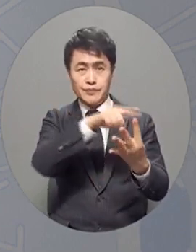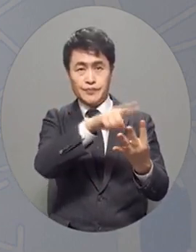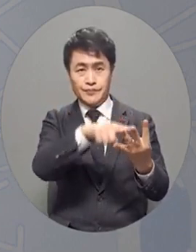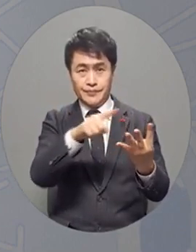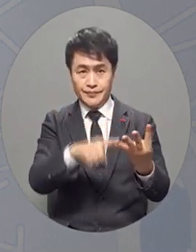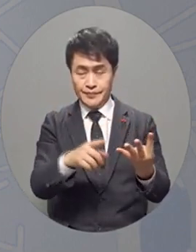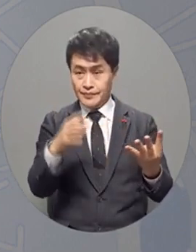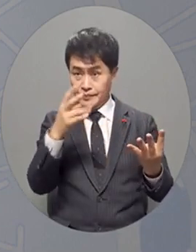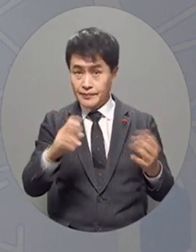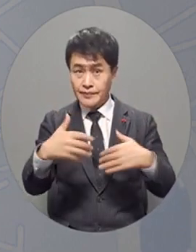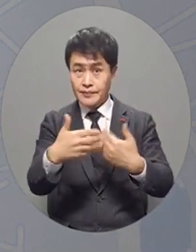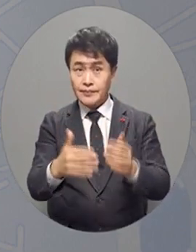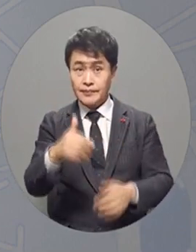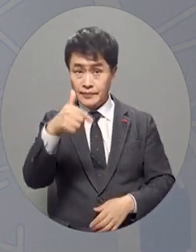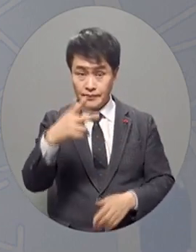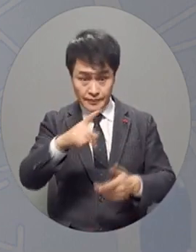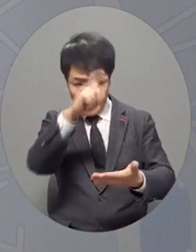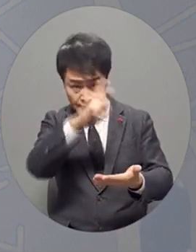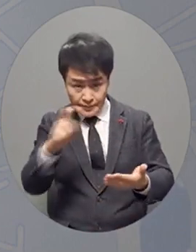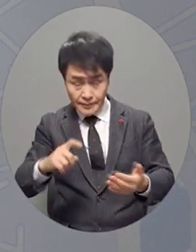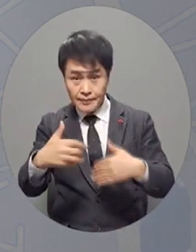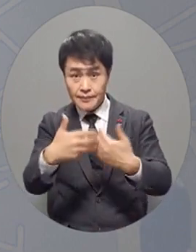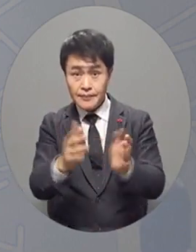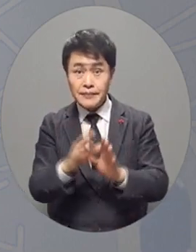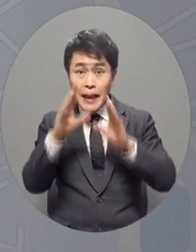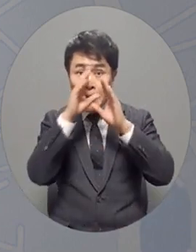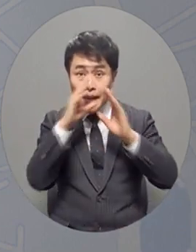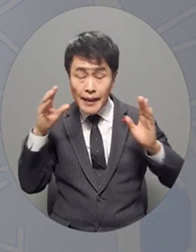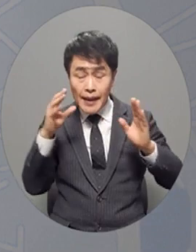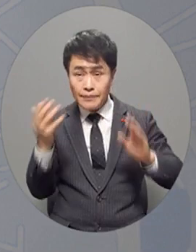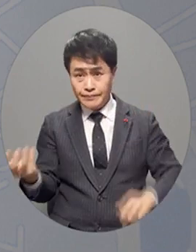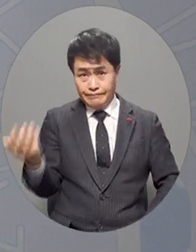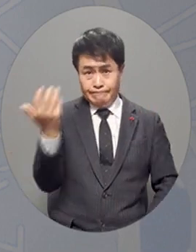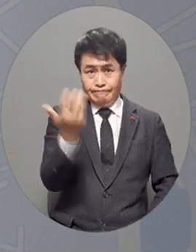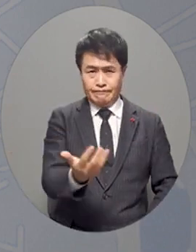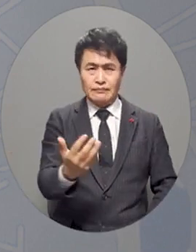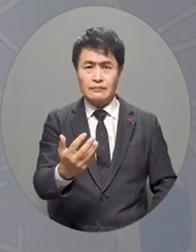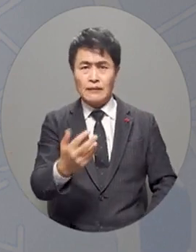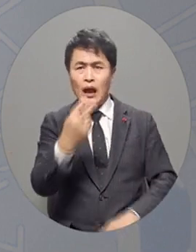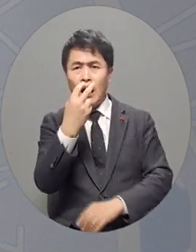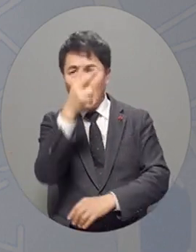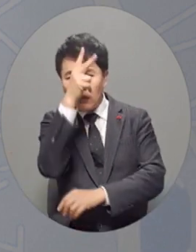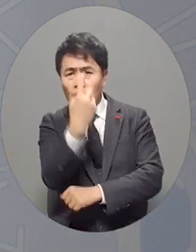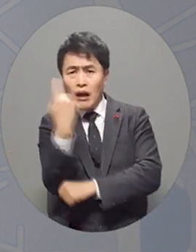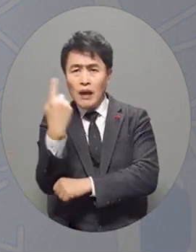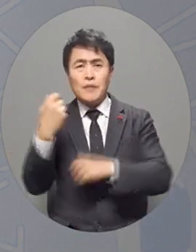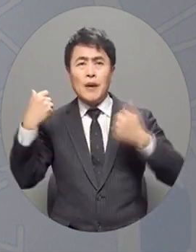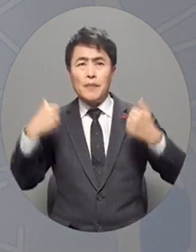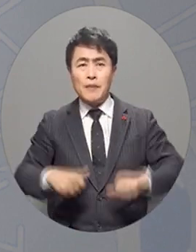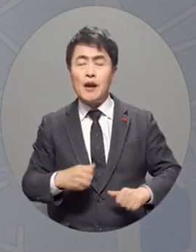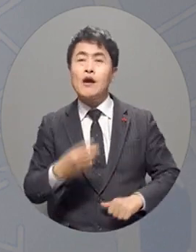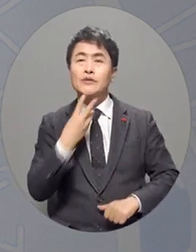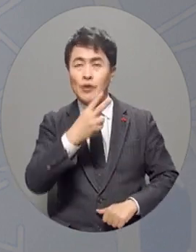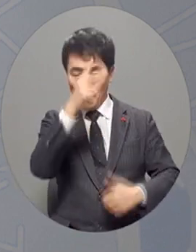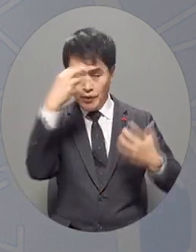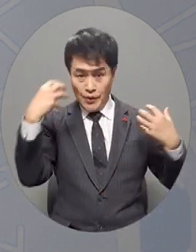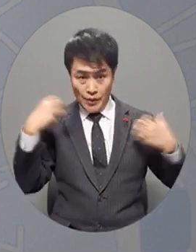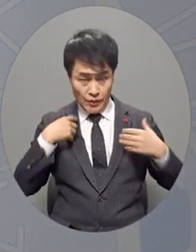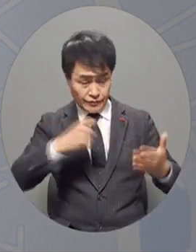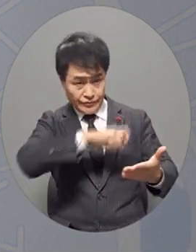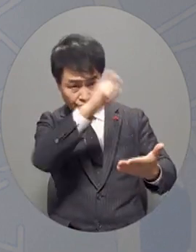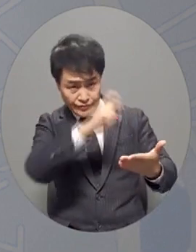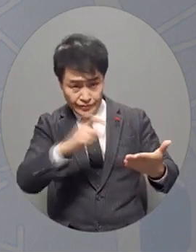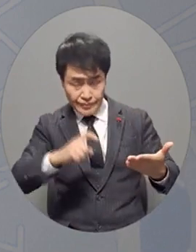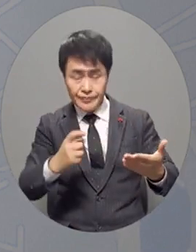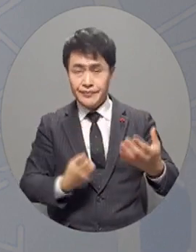임 씨는 경복궁 담장에 낙서를 하고 세종대왕 동상 앞으로 이동했지만 경찰이 많아 포기하고 서울경찰청으로 이동해 범행을